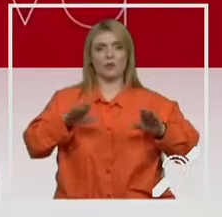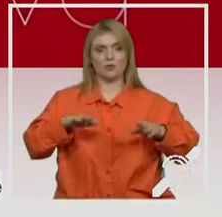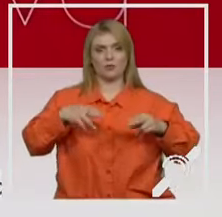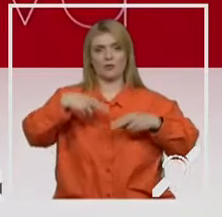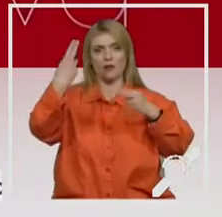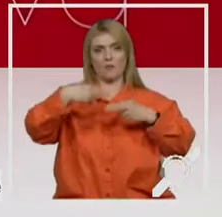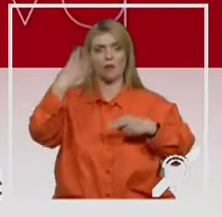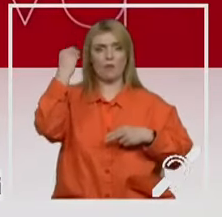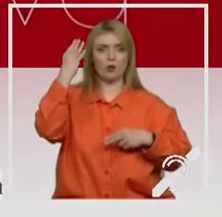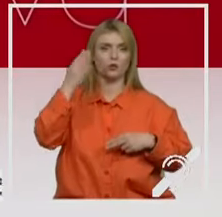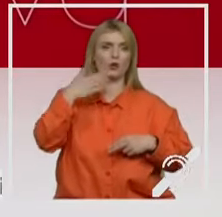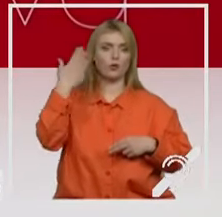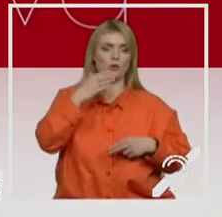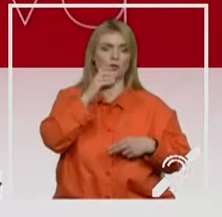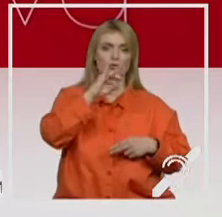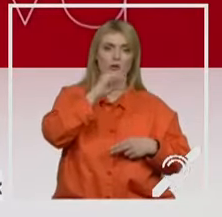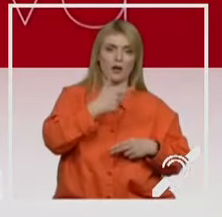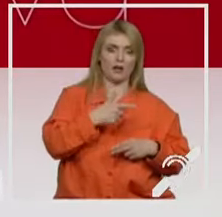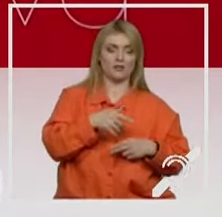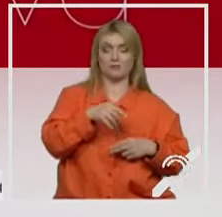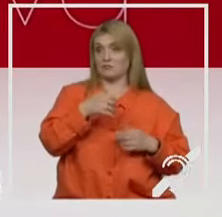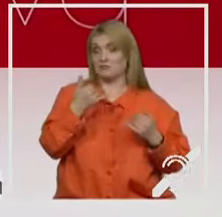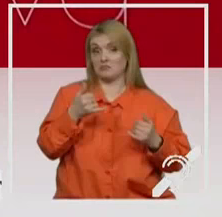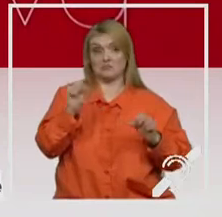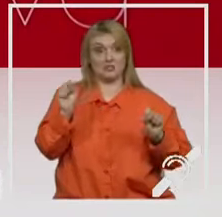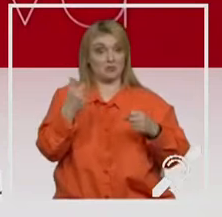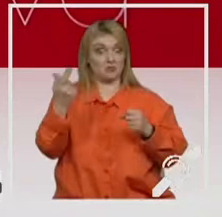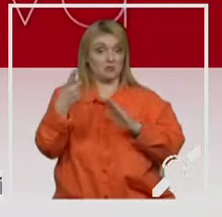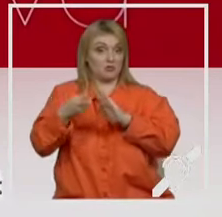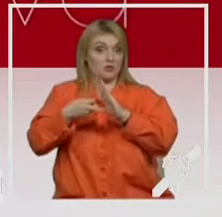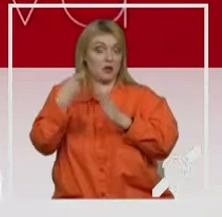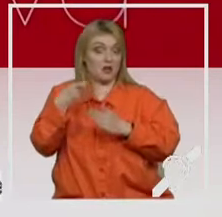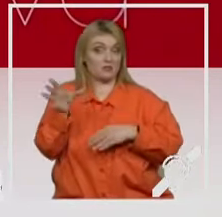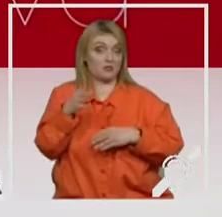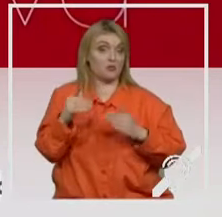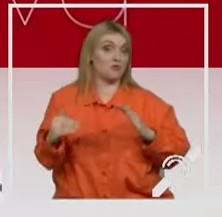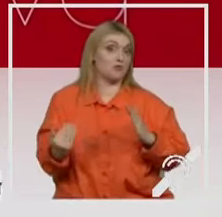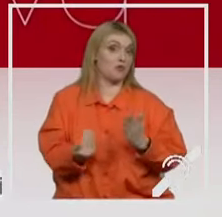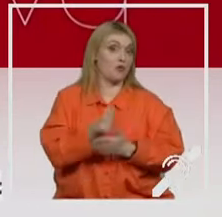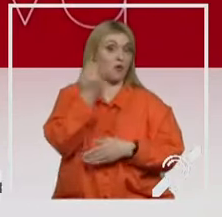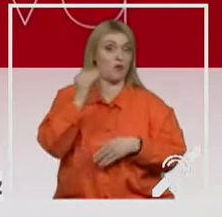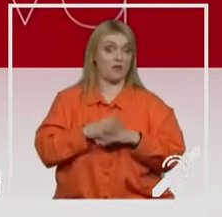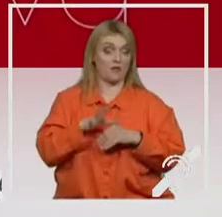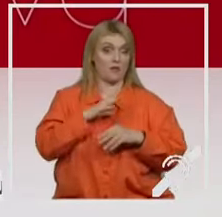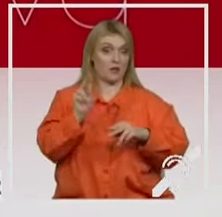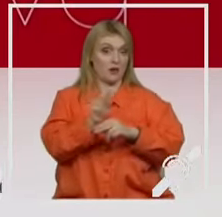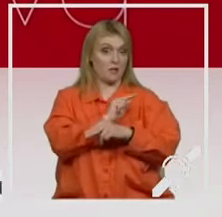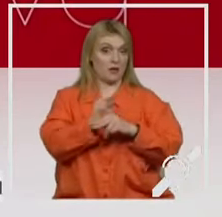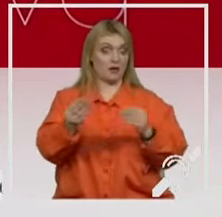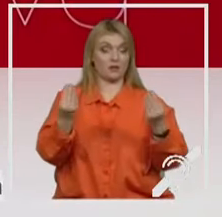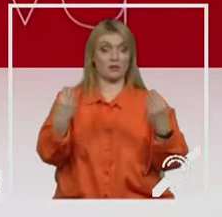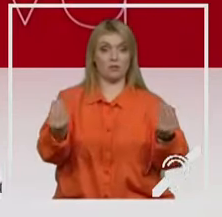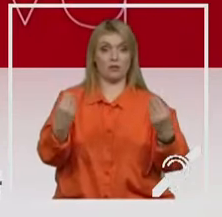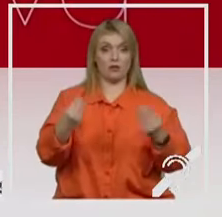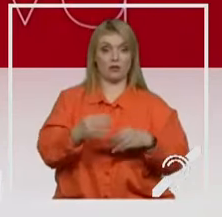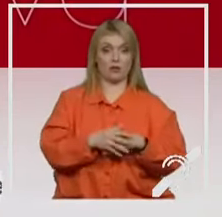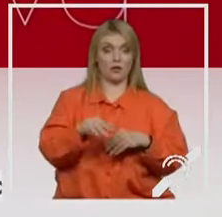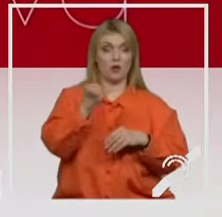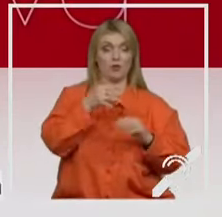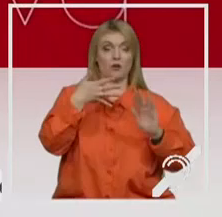Postul Vamal Moldoromân-Sculeni este de nerecunoscut. Acesta a fost inaugurat după ce a trecut printr-o reconstrucție complexă pentru care